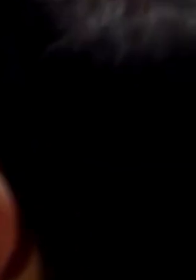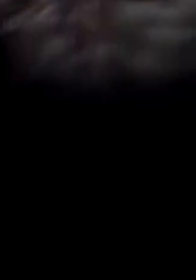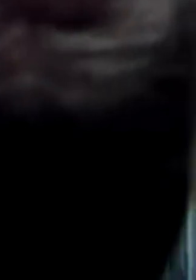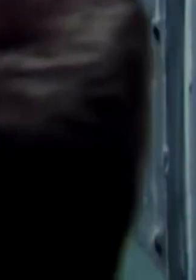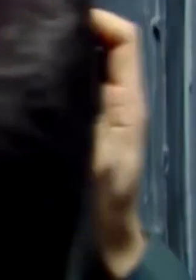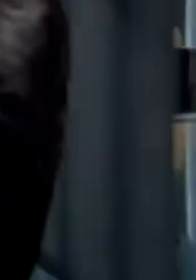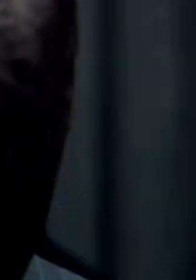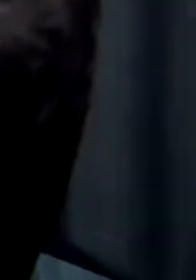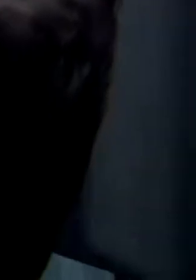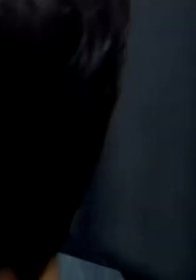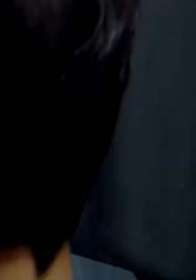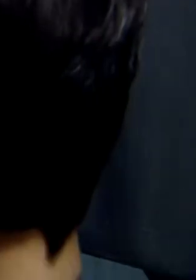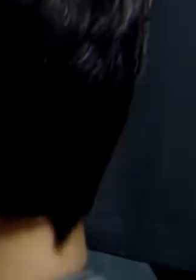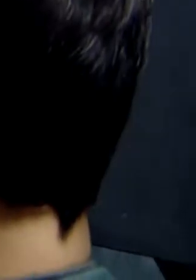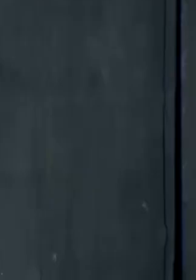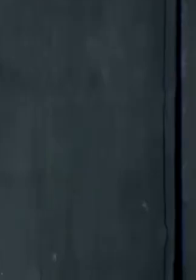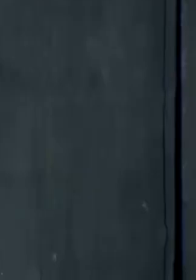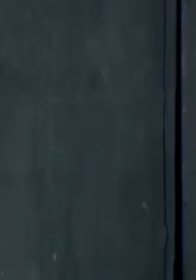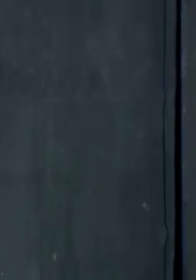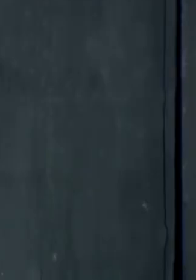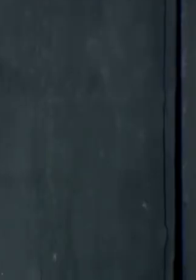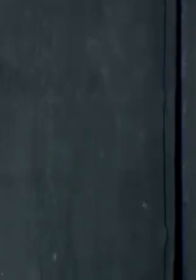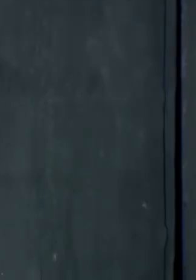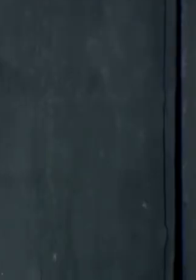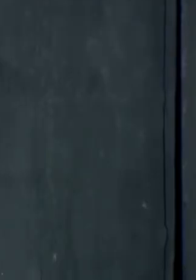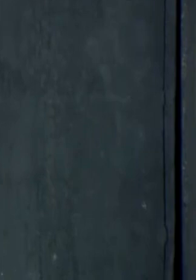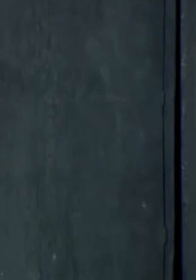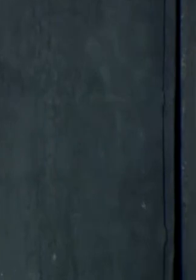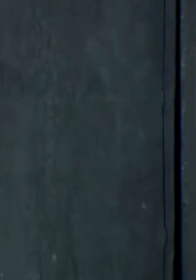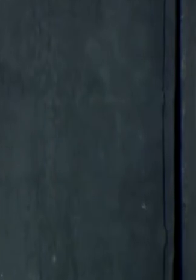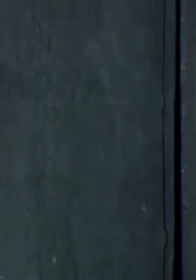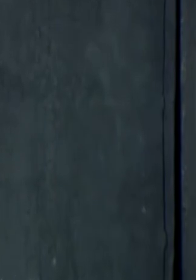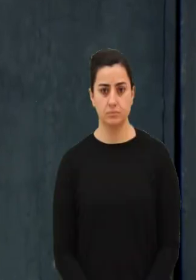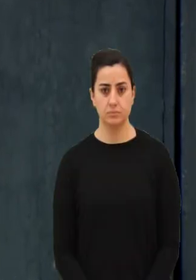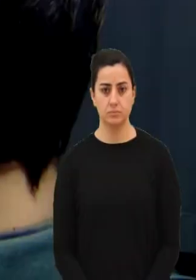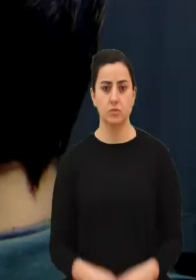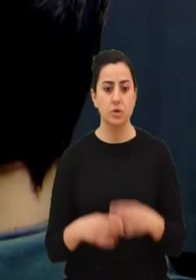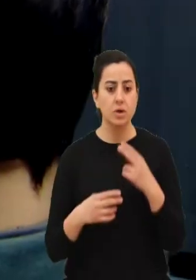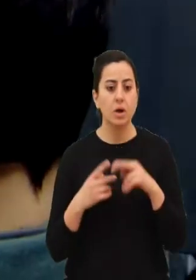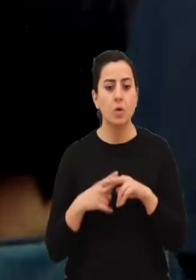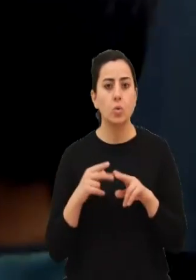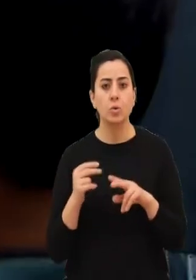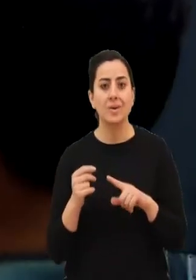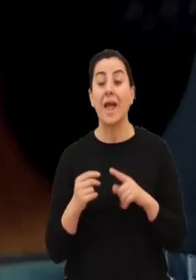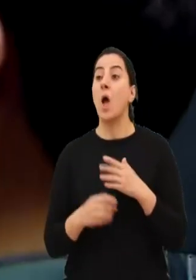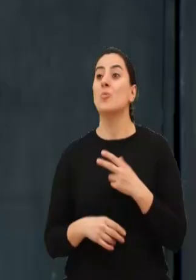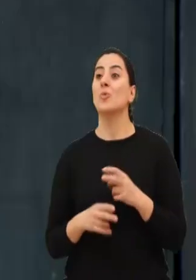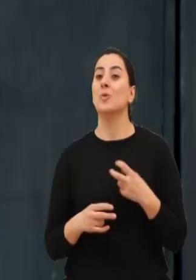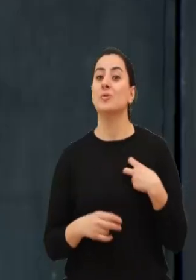Başkomiser kapının penceresini sessizce araladı. Ali'yi göremeyince merakla sağa sola bakındı. Pıtık.